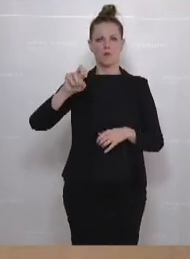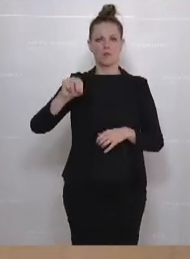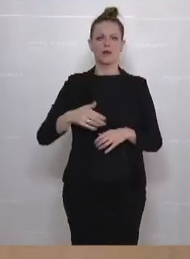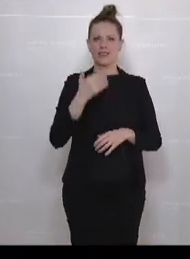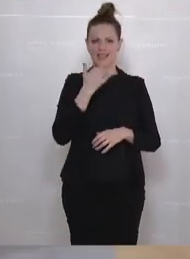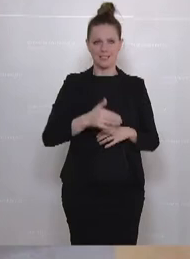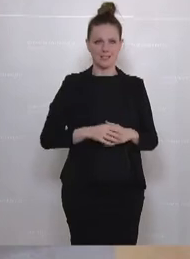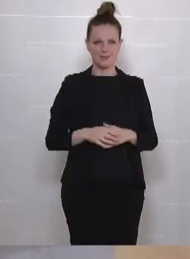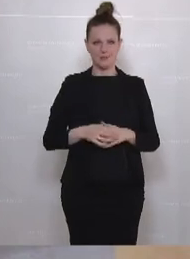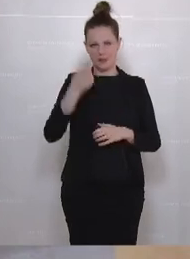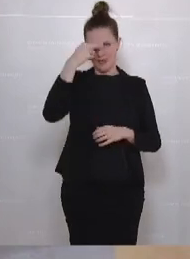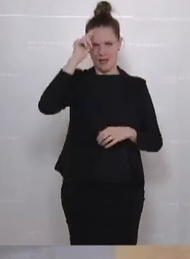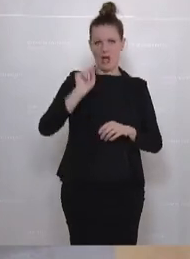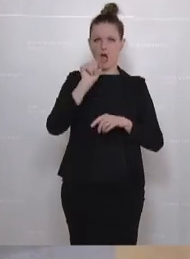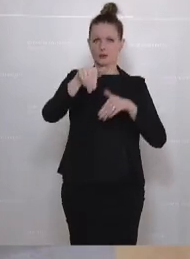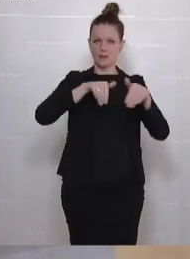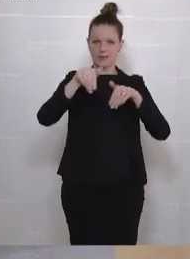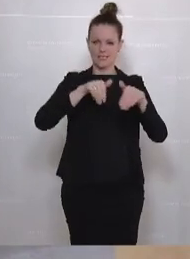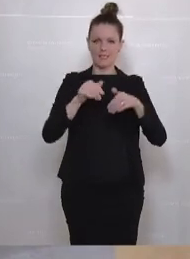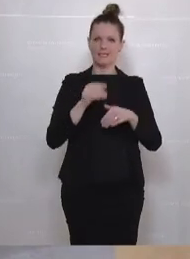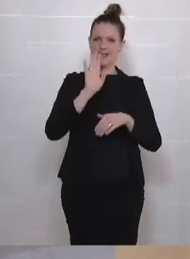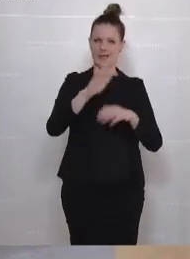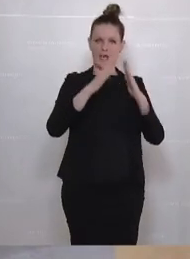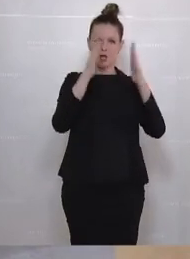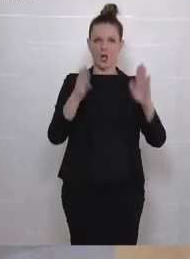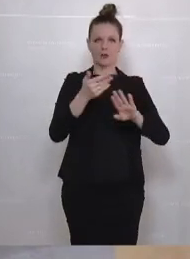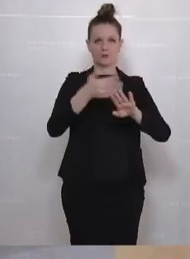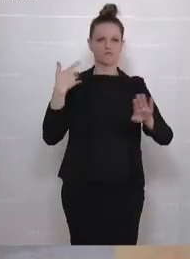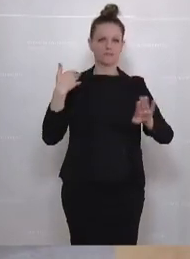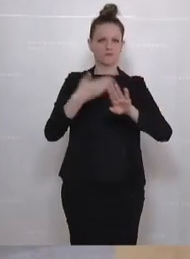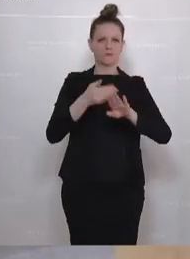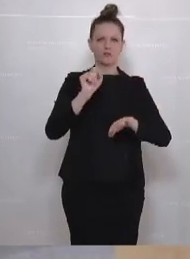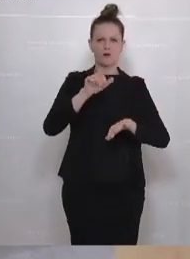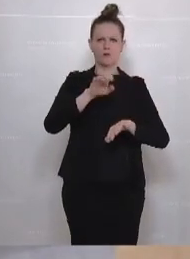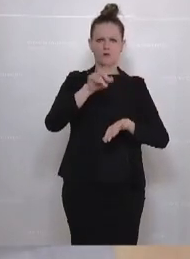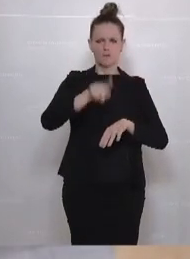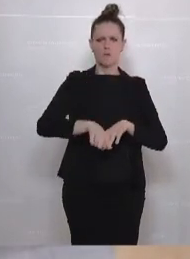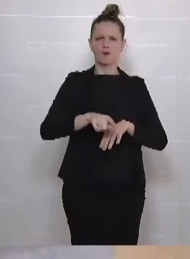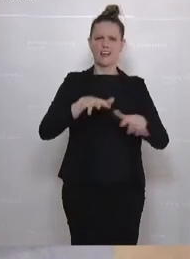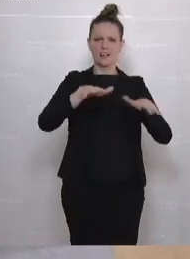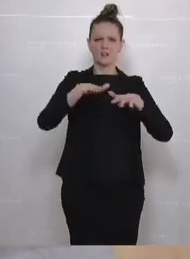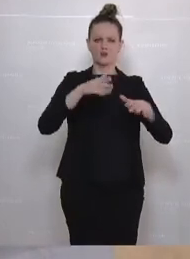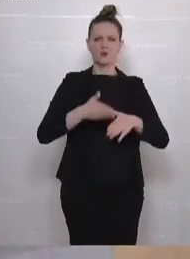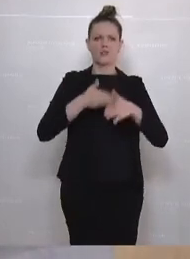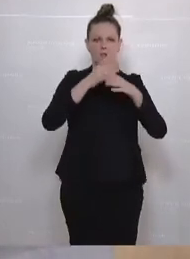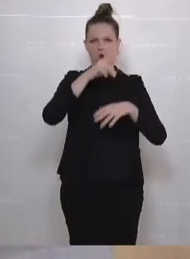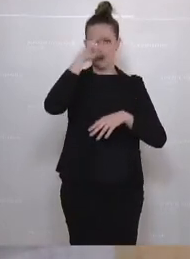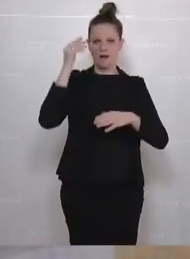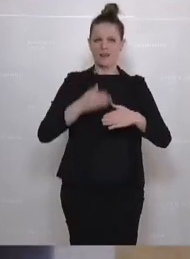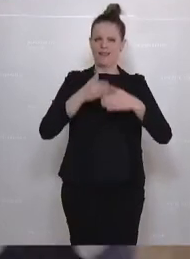Danke. Herr Außenminister, Sie haben ja in Ihrem Haus in den letzten 12, 15 Monaten im Bereich der Katastrophenhilfe, humanitären